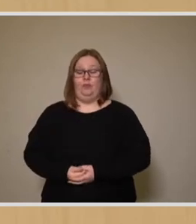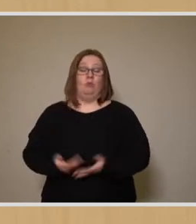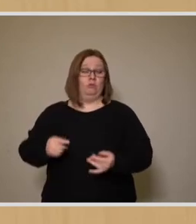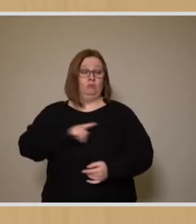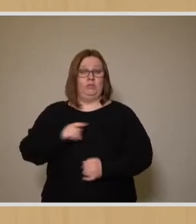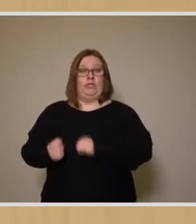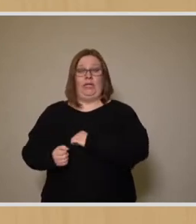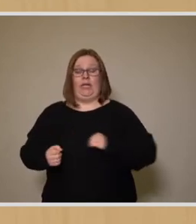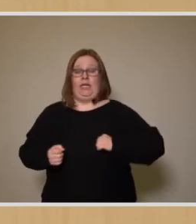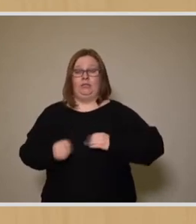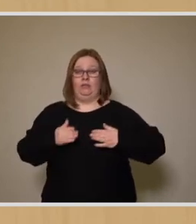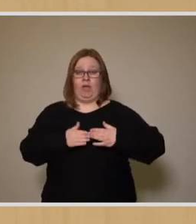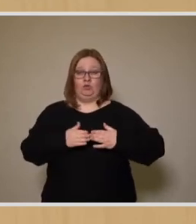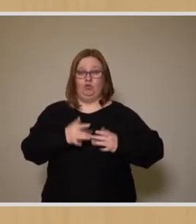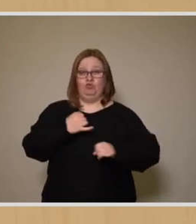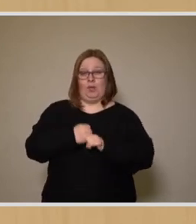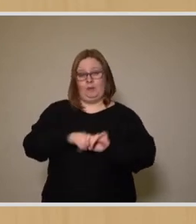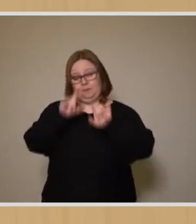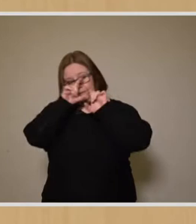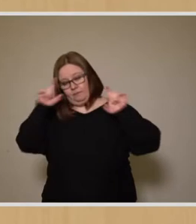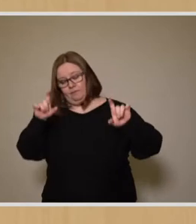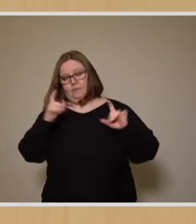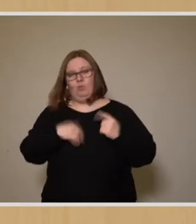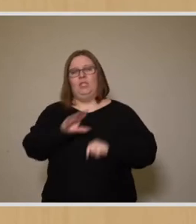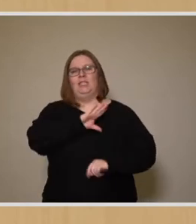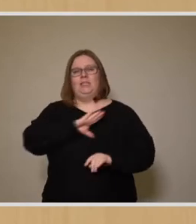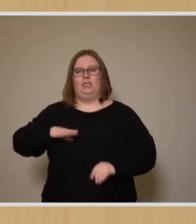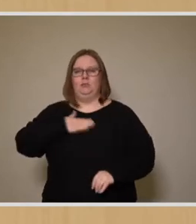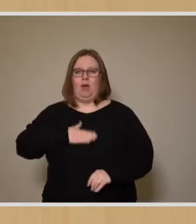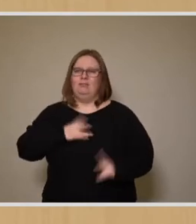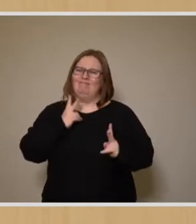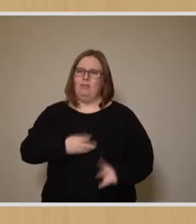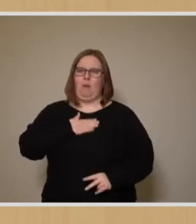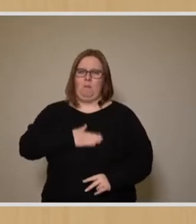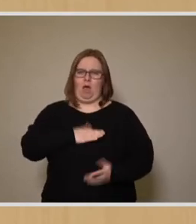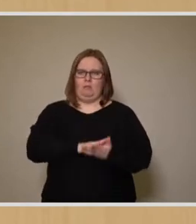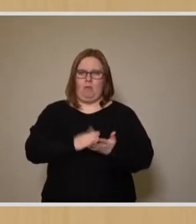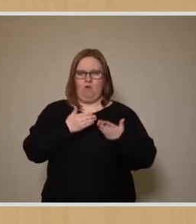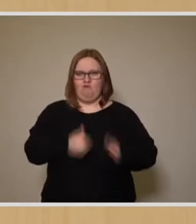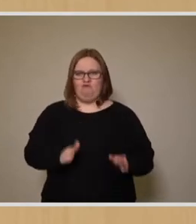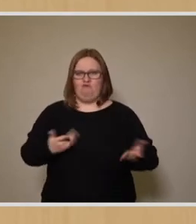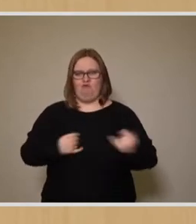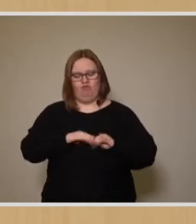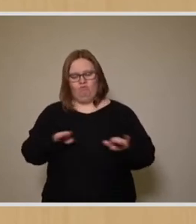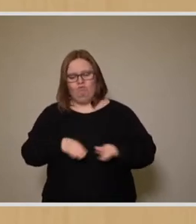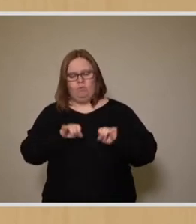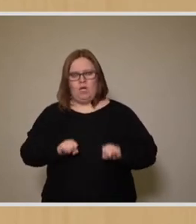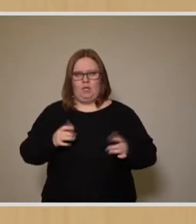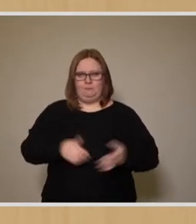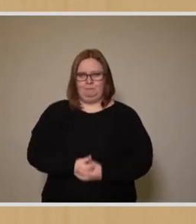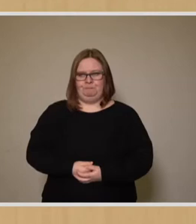als Linksfraktion haben uns dabei immer dafür stark gemacht, dass das Sachsenbad als Bad wiedereröffnet und erhalten